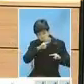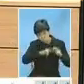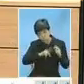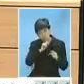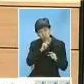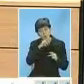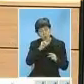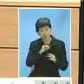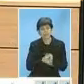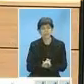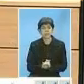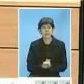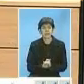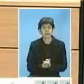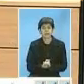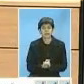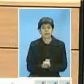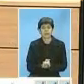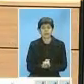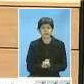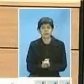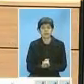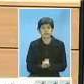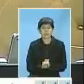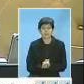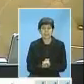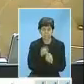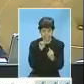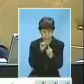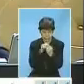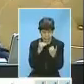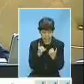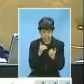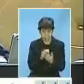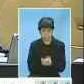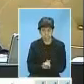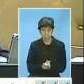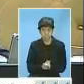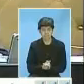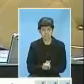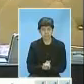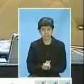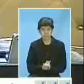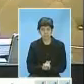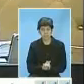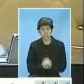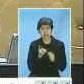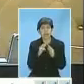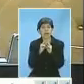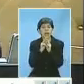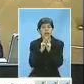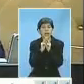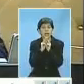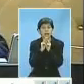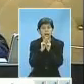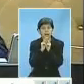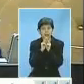าน เดี๋ยวนะคุณสุนัยคือประเด็นที่ทางคณะกรรมการ